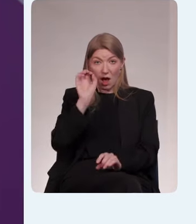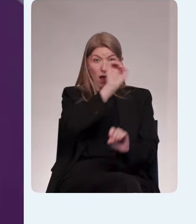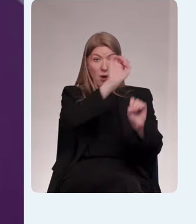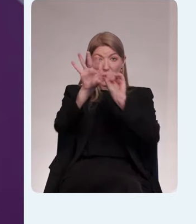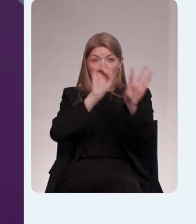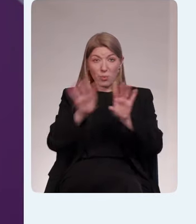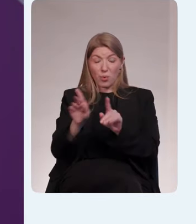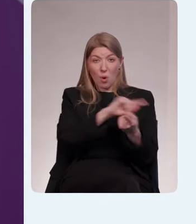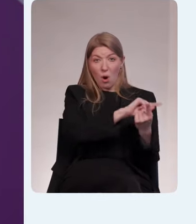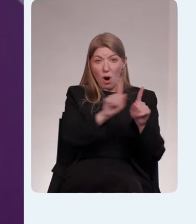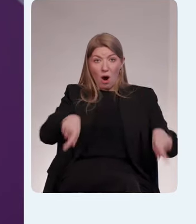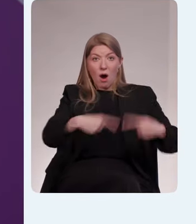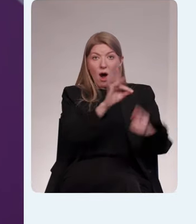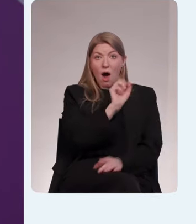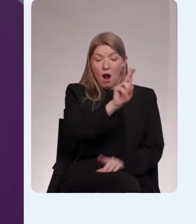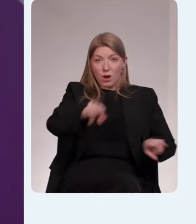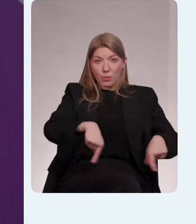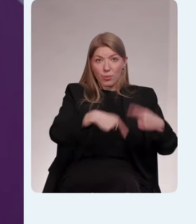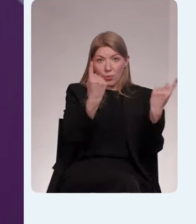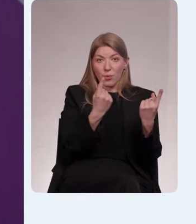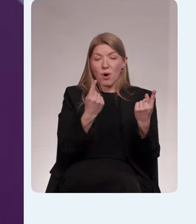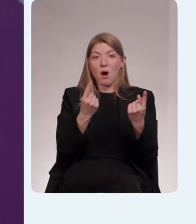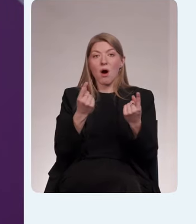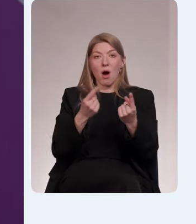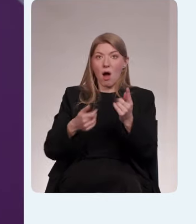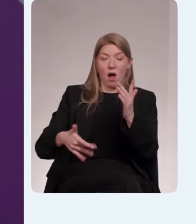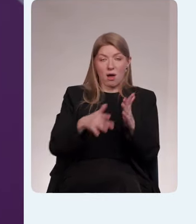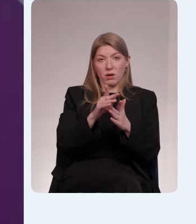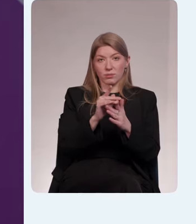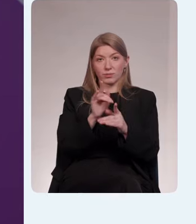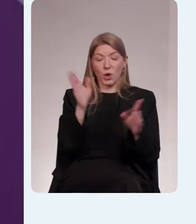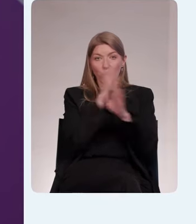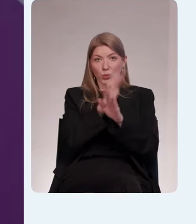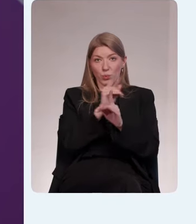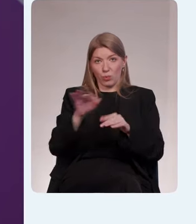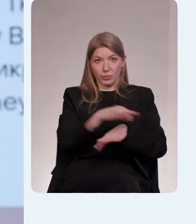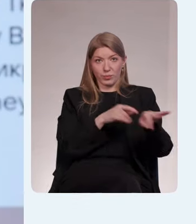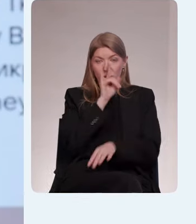исцелять рак, снимать меня с безбрачия и гнить в парашют выдаваться, да?